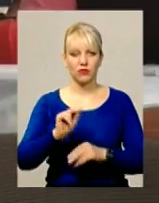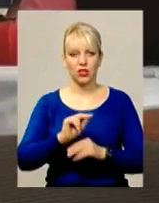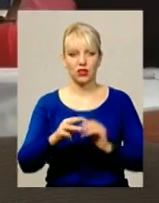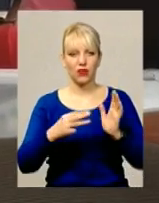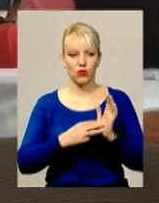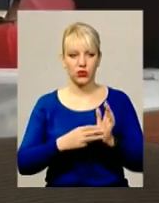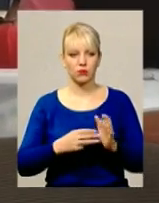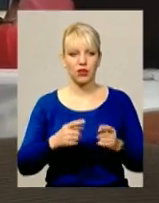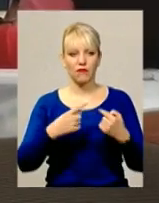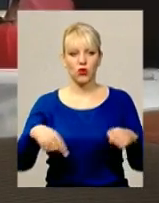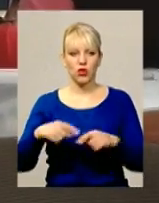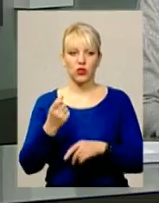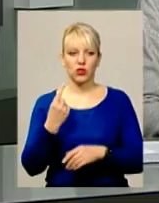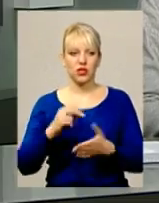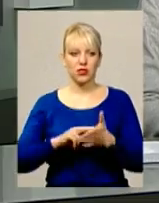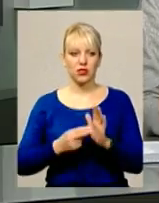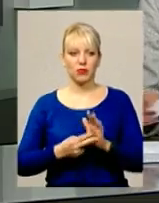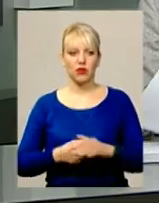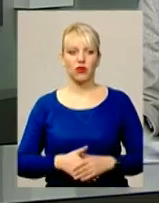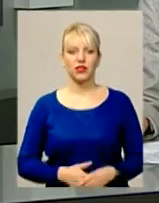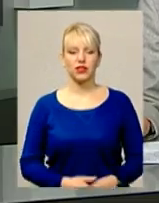з 11 запланованих.